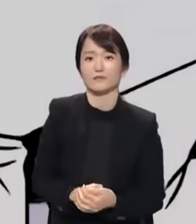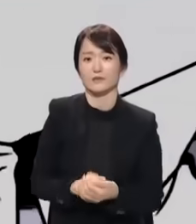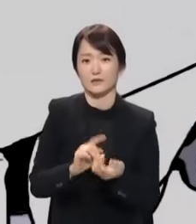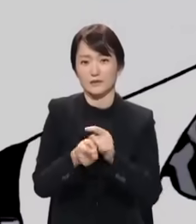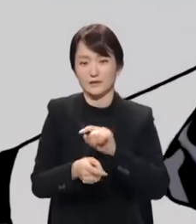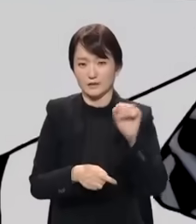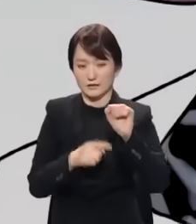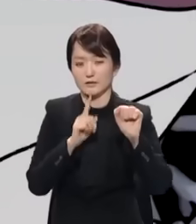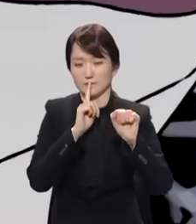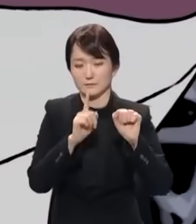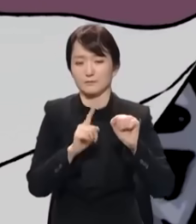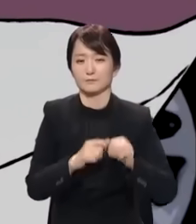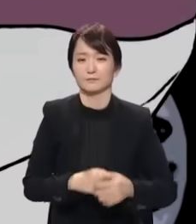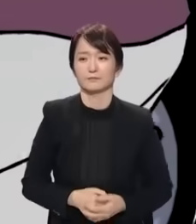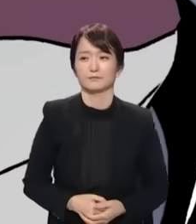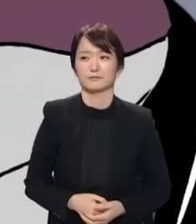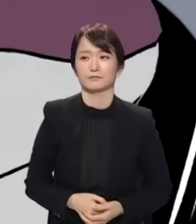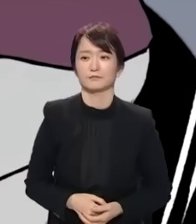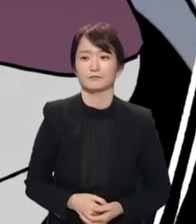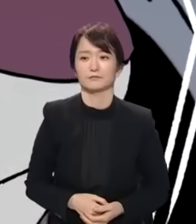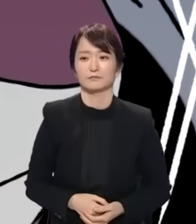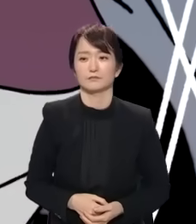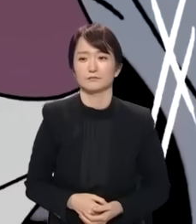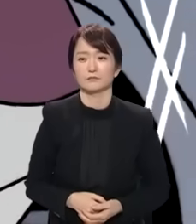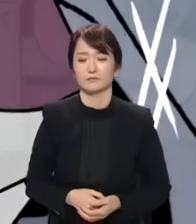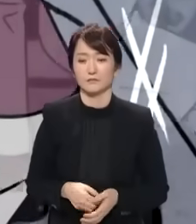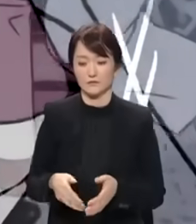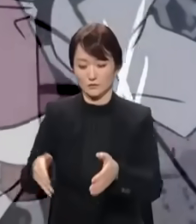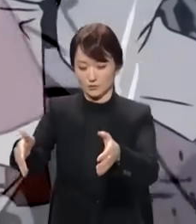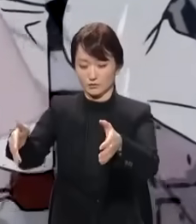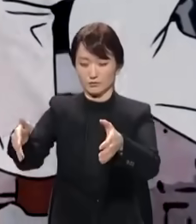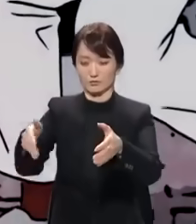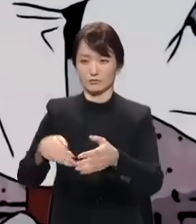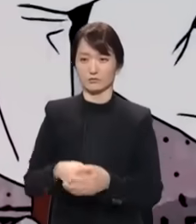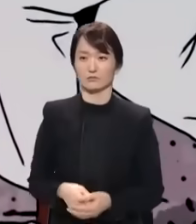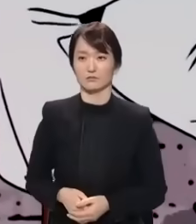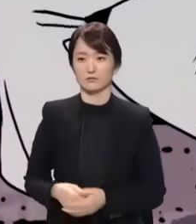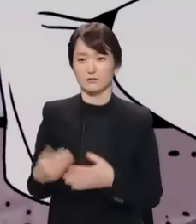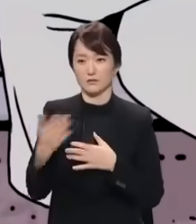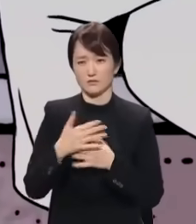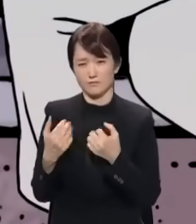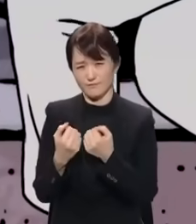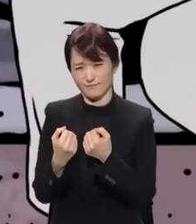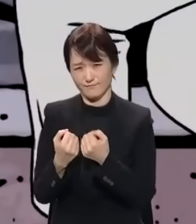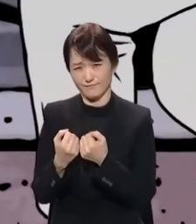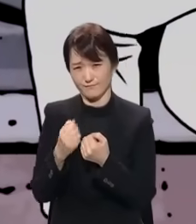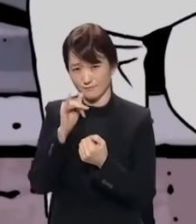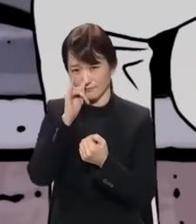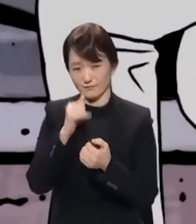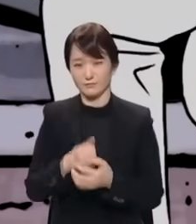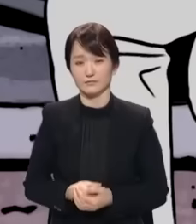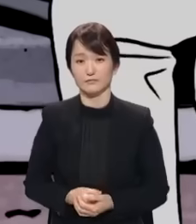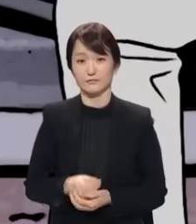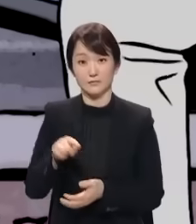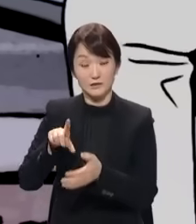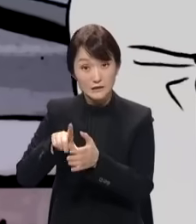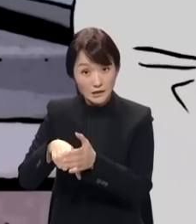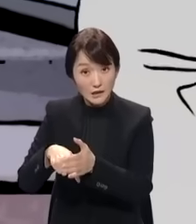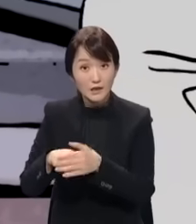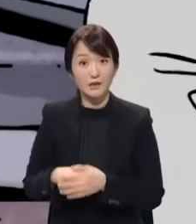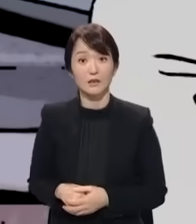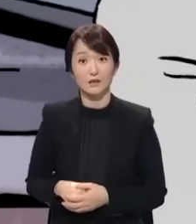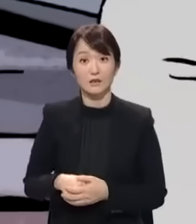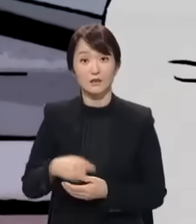측의 주장인데 자 저렇게 길 한복판에서 거친 몸싸움이 벌어졌습니다. 자 그때 바로